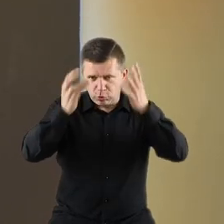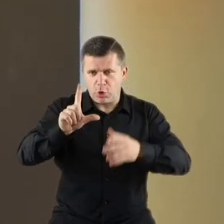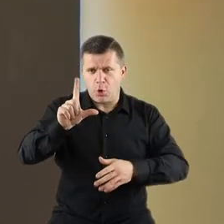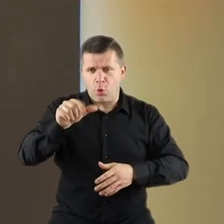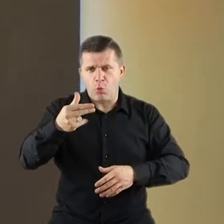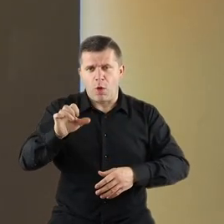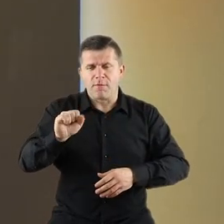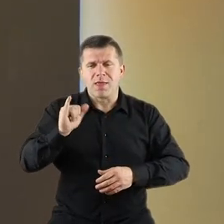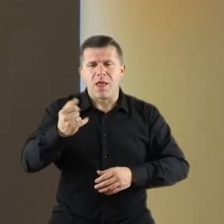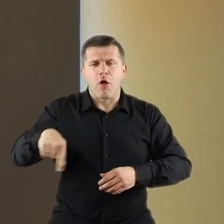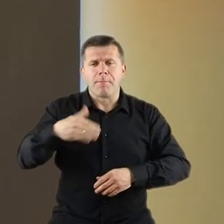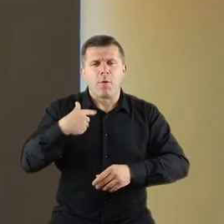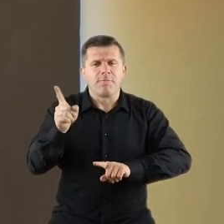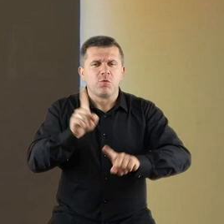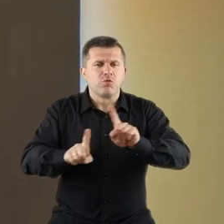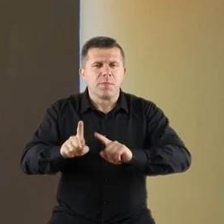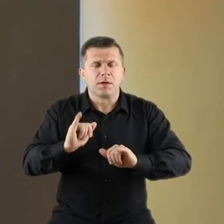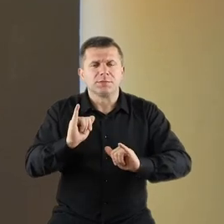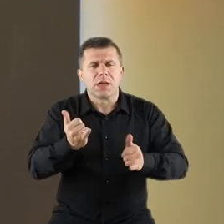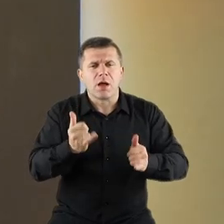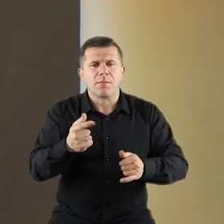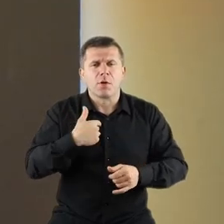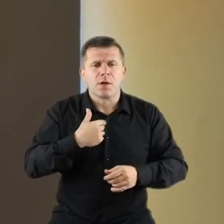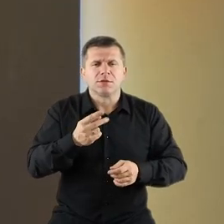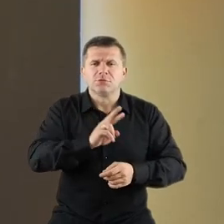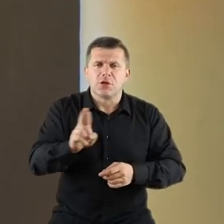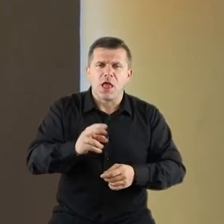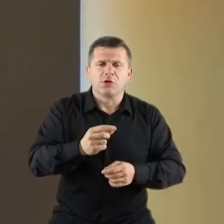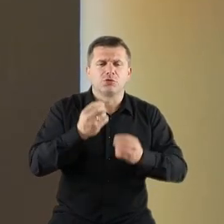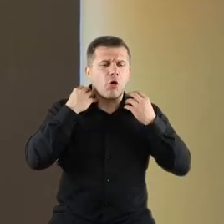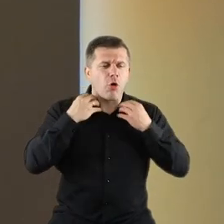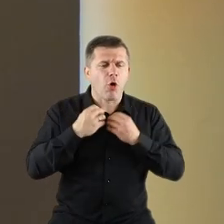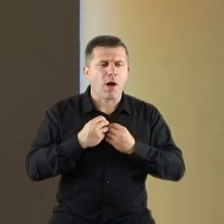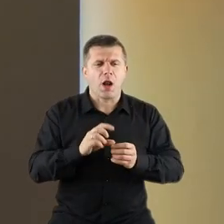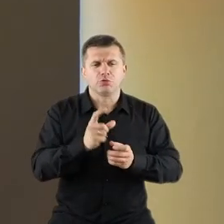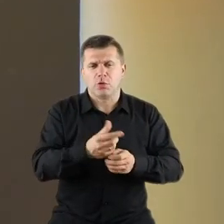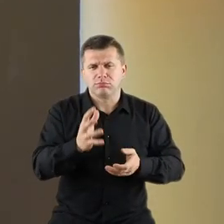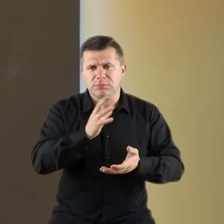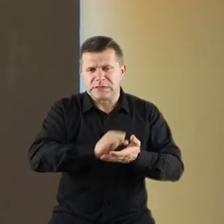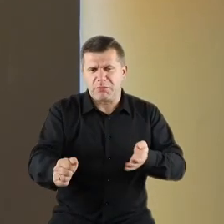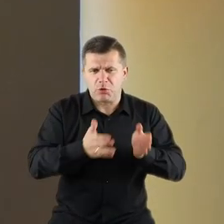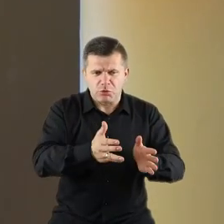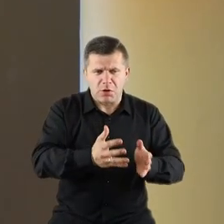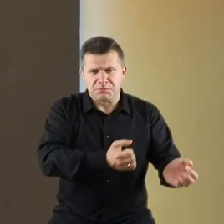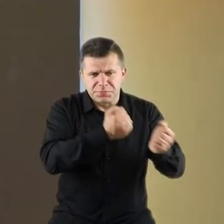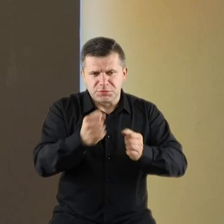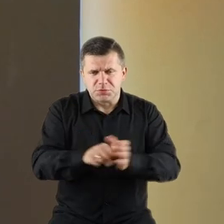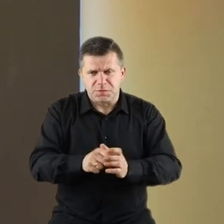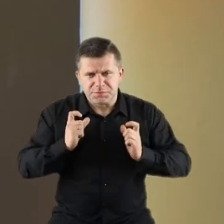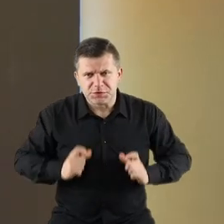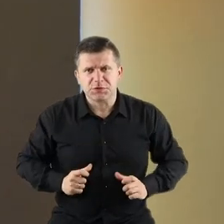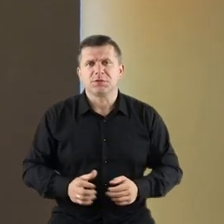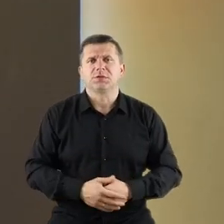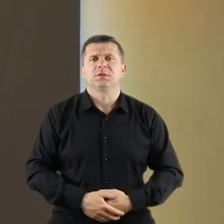chłopi tłumaczyli właśnie podrzucaniem pewnych przedmiotów korali tym że ktoś coś zabrał z drogi przyniósł do wsi tak dalej a